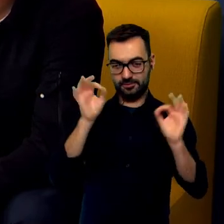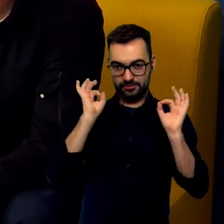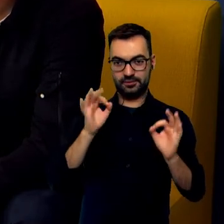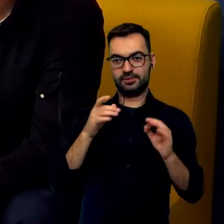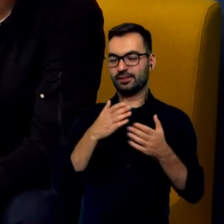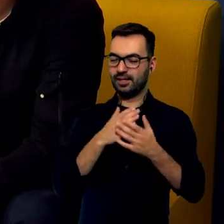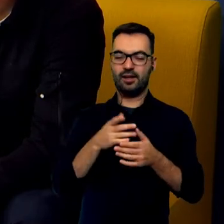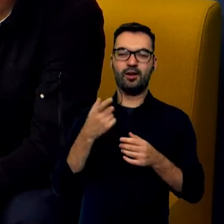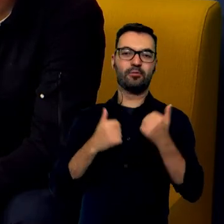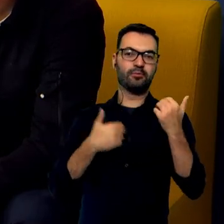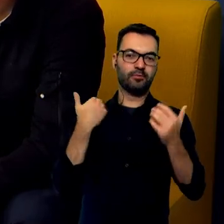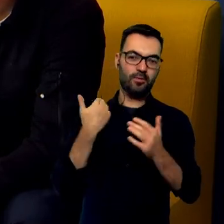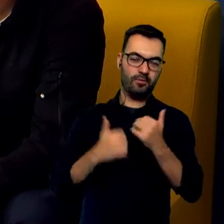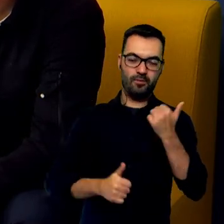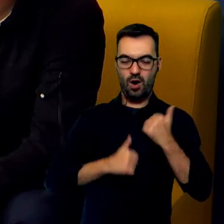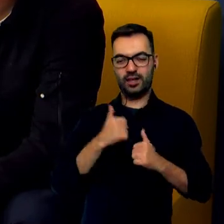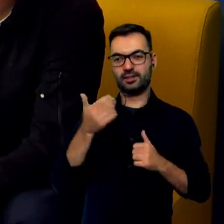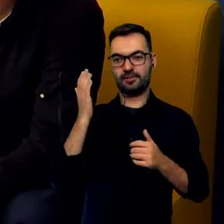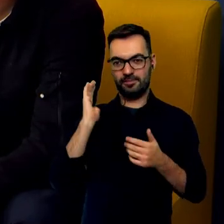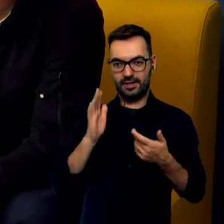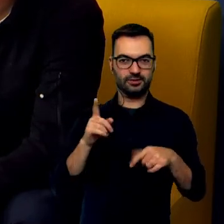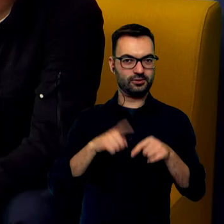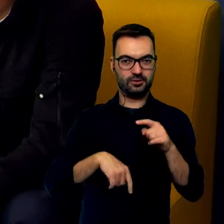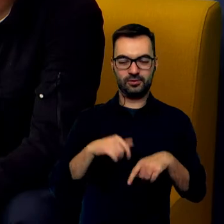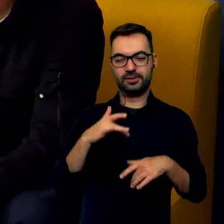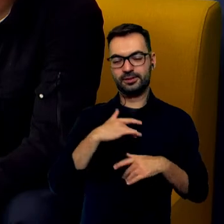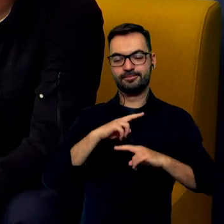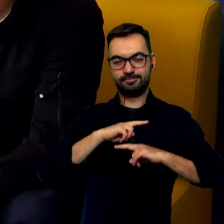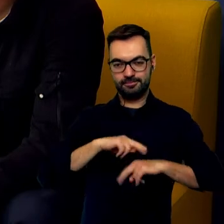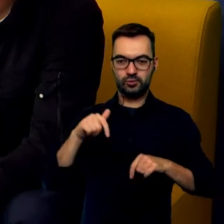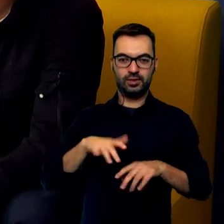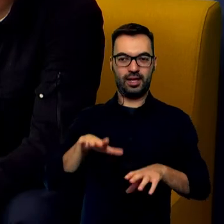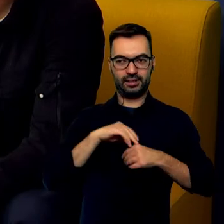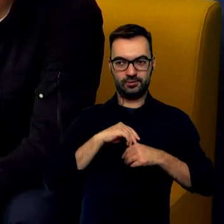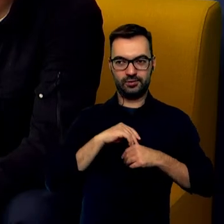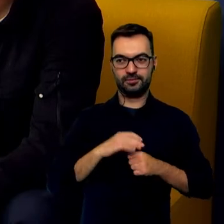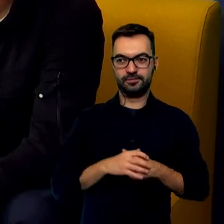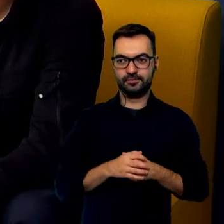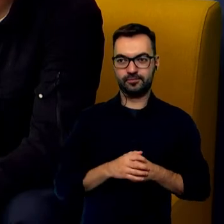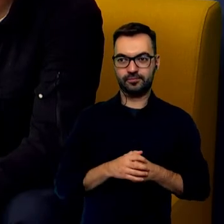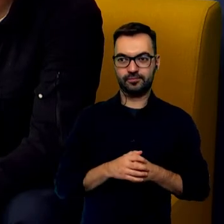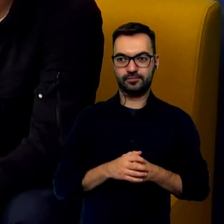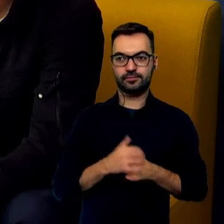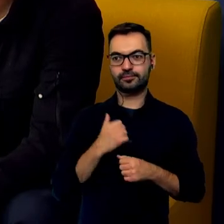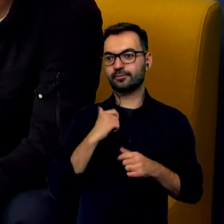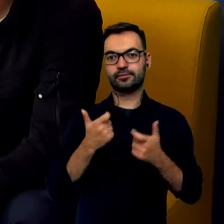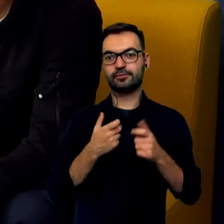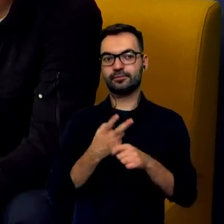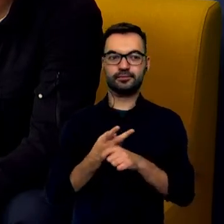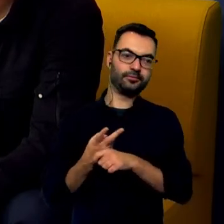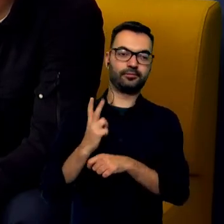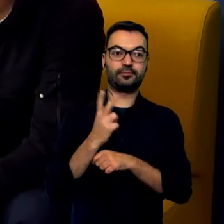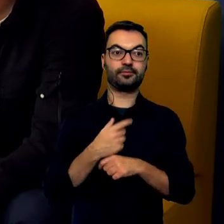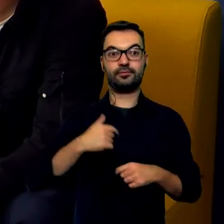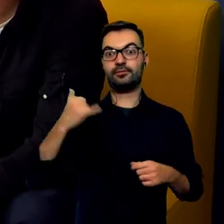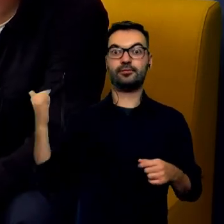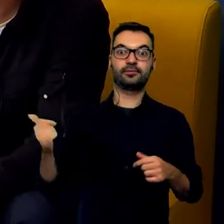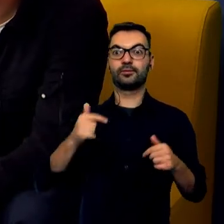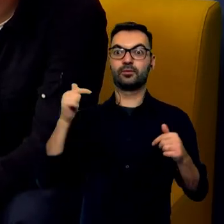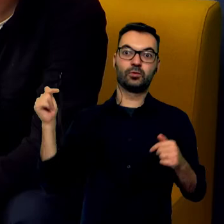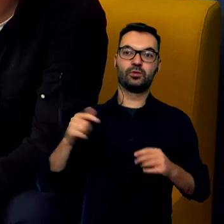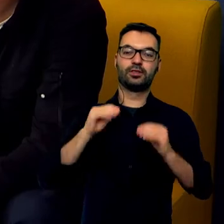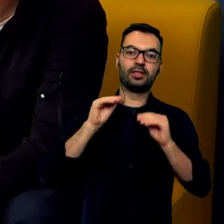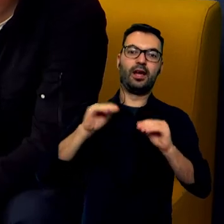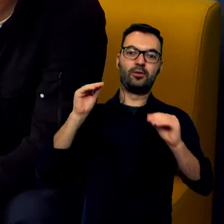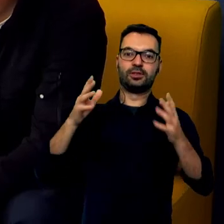że porażka jest wliczona w nasze ego i musimy zaakceptować, żeby nie przeginać w drugą stronę, że ja za wszelką cenę